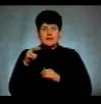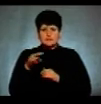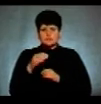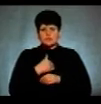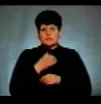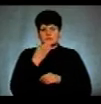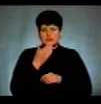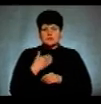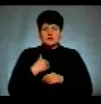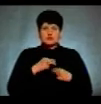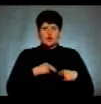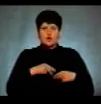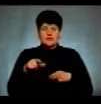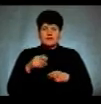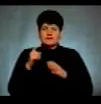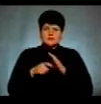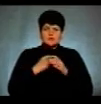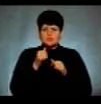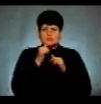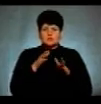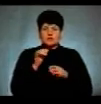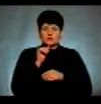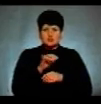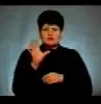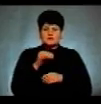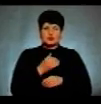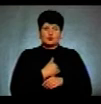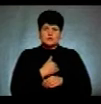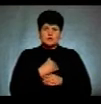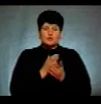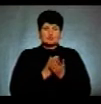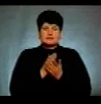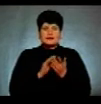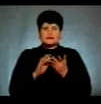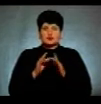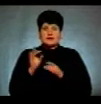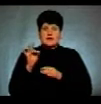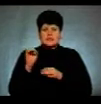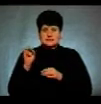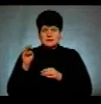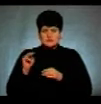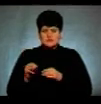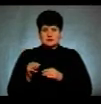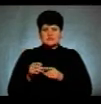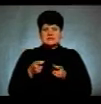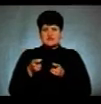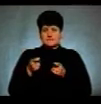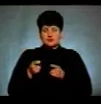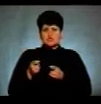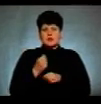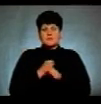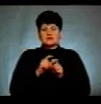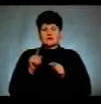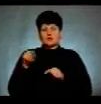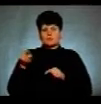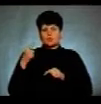Рівного дізналися, що не змогли у них всіх охочих обслужити за електронним рецептом. Олена Рева, завідувачка аптеки номер 1 в